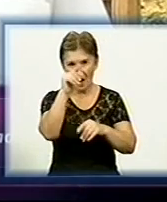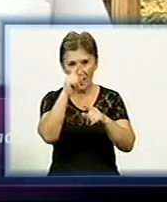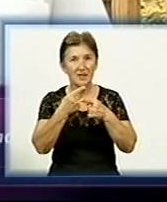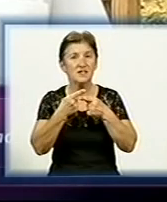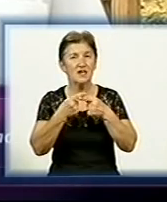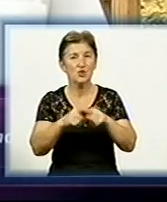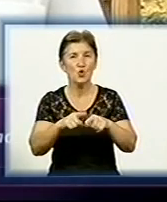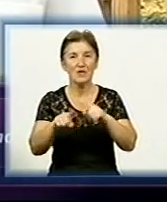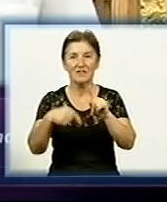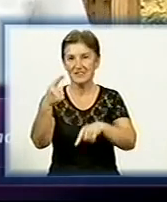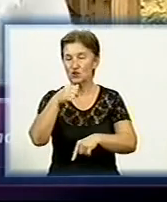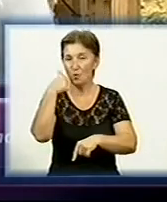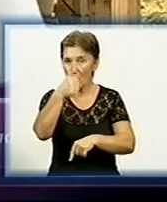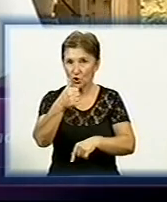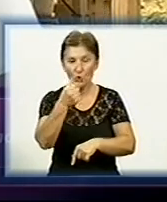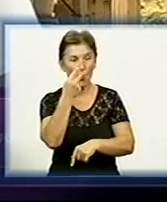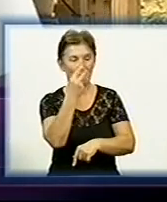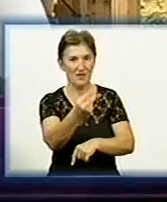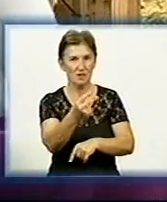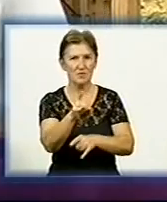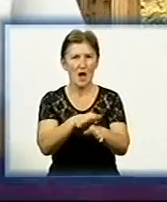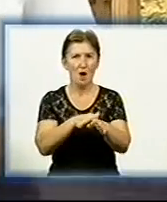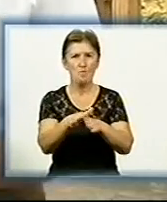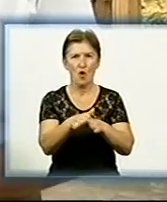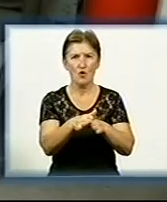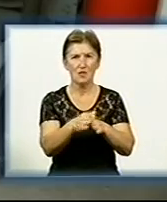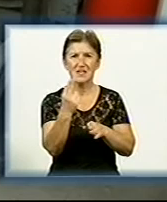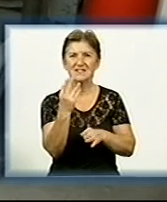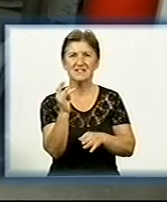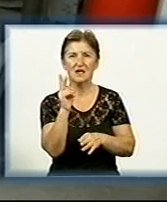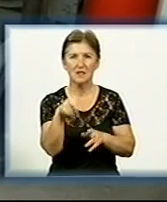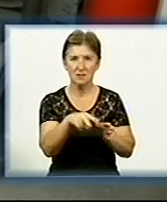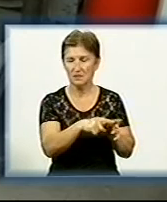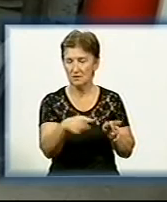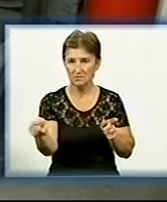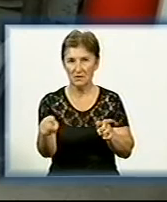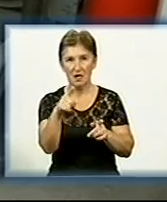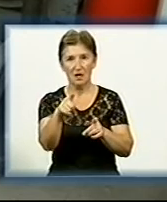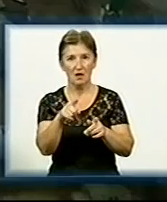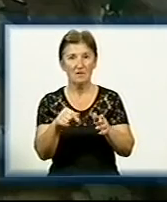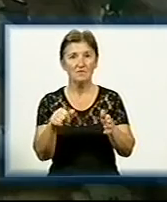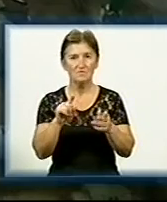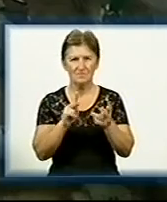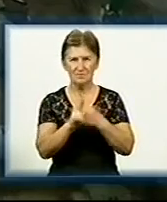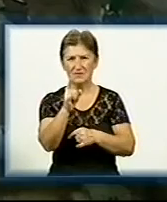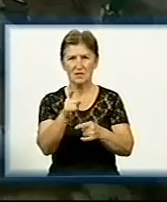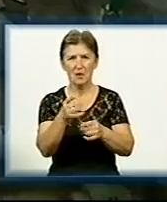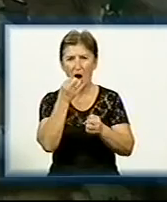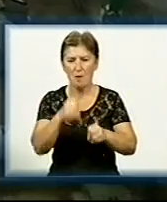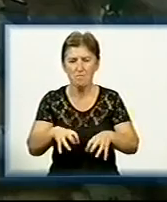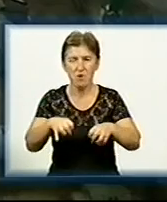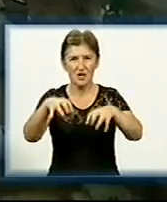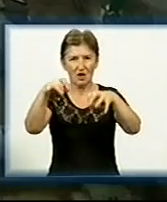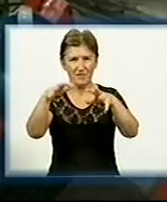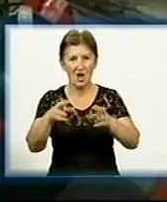в следующем году, я думаю, ми вийдемо на повний цикл, і тоді буде суттєва економія. Увімкнуть у новому сезоні і відремонтовані парові котли. Працюють вони